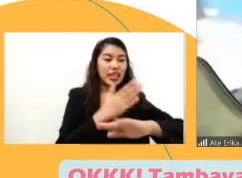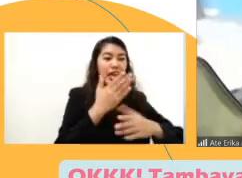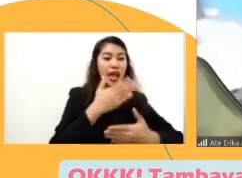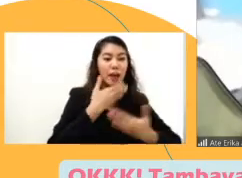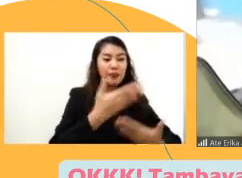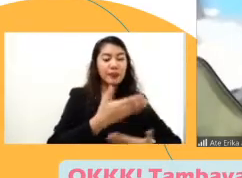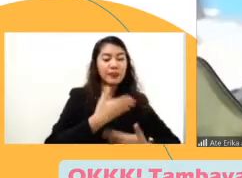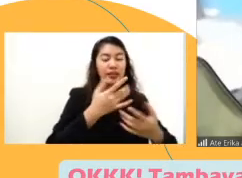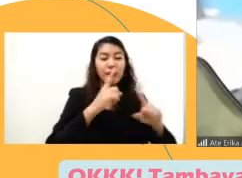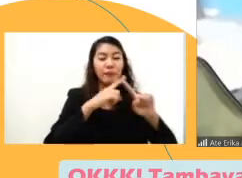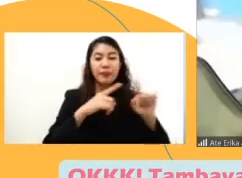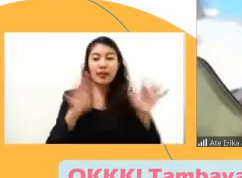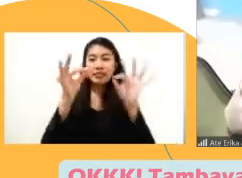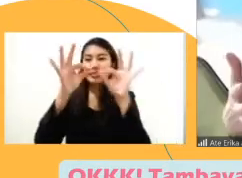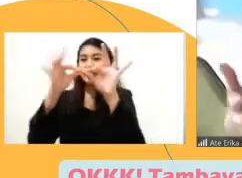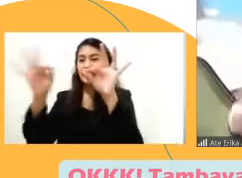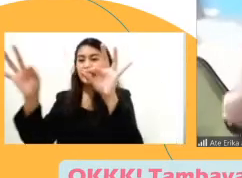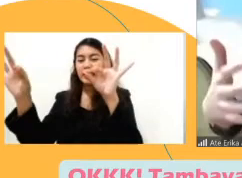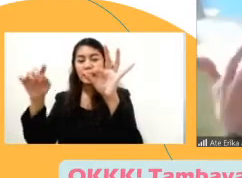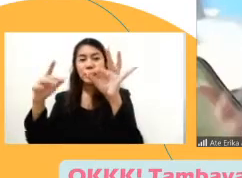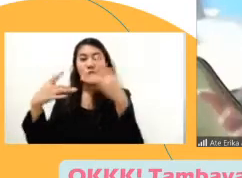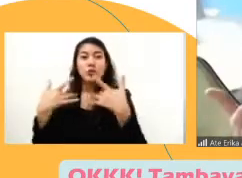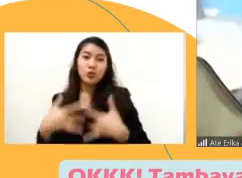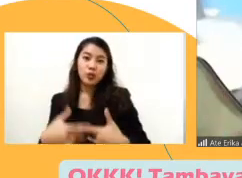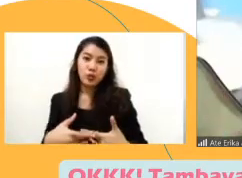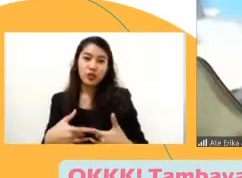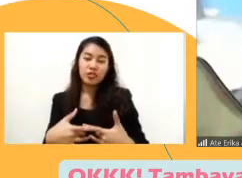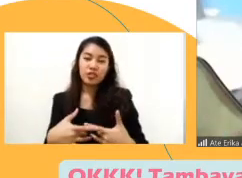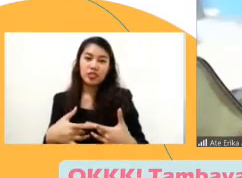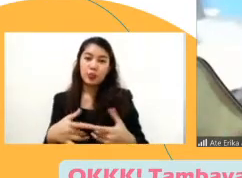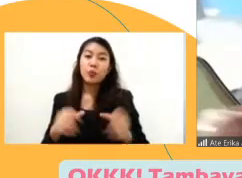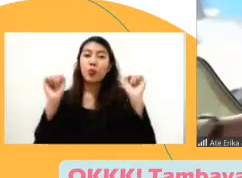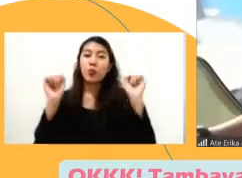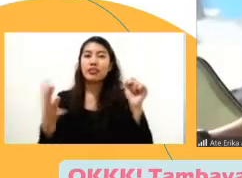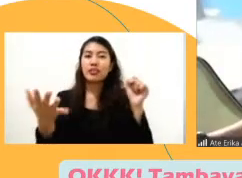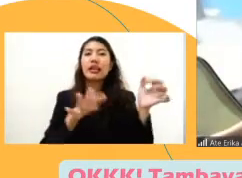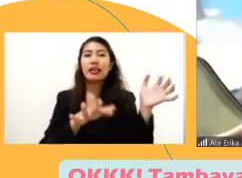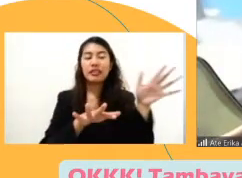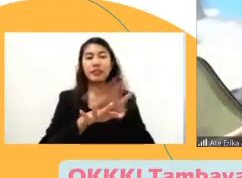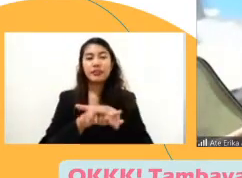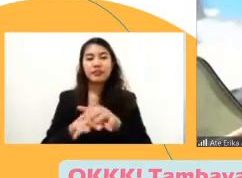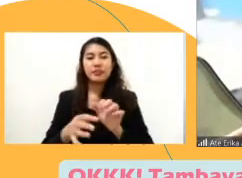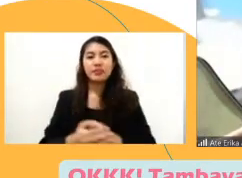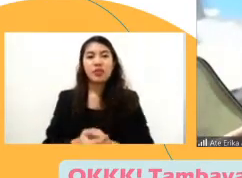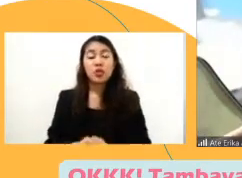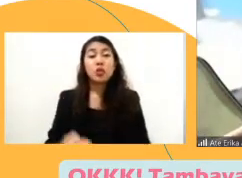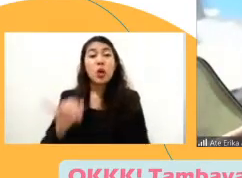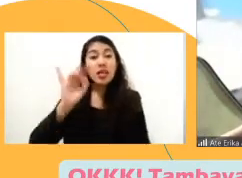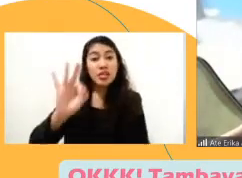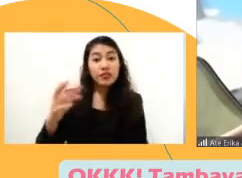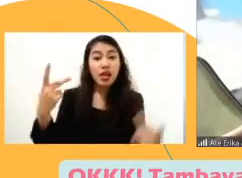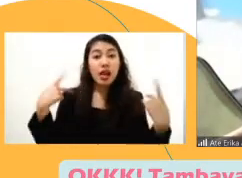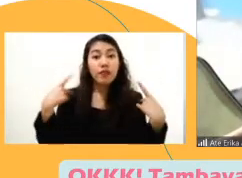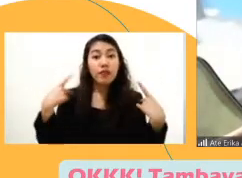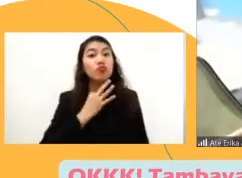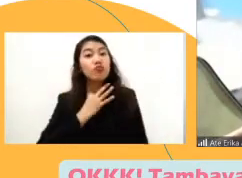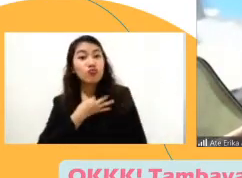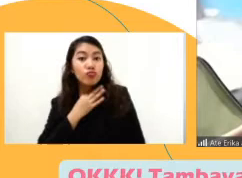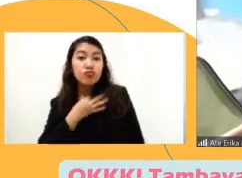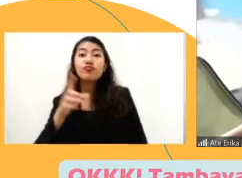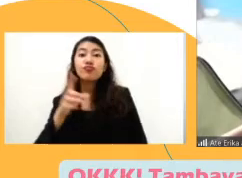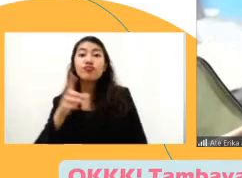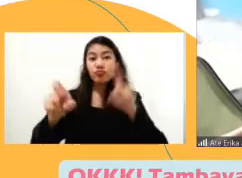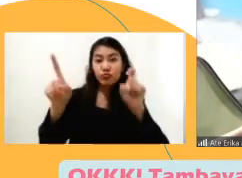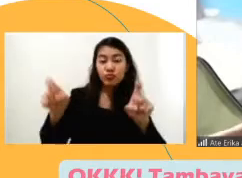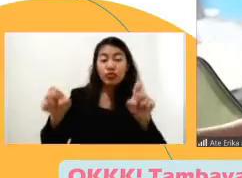ng pagsabi niya nung mga salitang iyon? Yan. Kung may mga tanong kayo, I think pwede namang mag-chat, no? Kuya